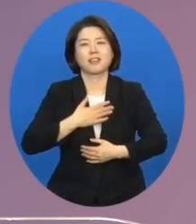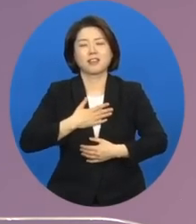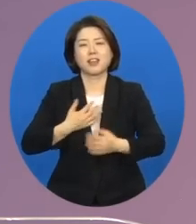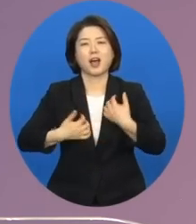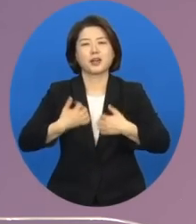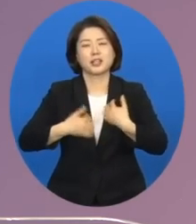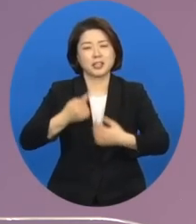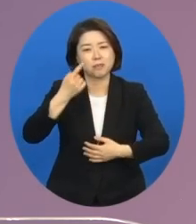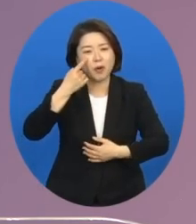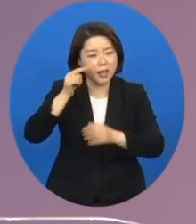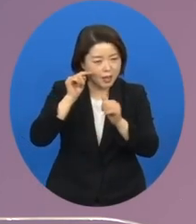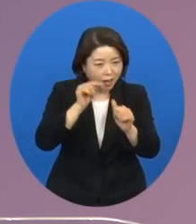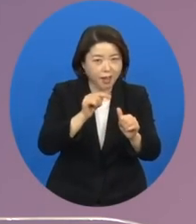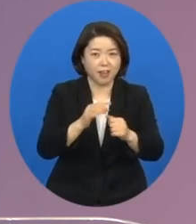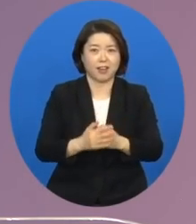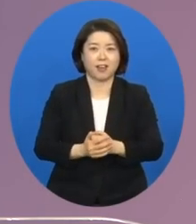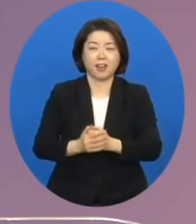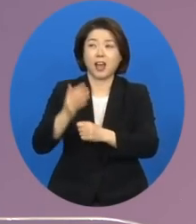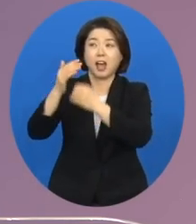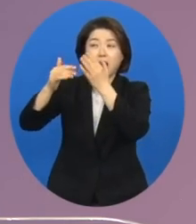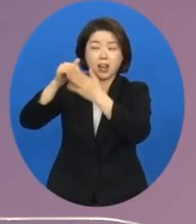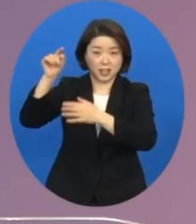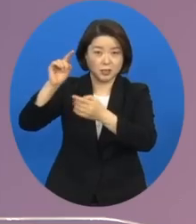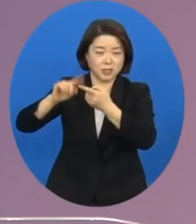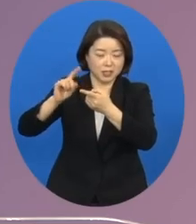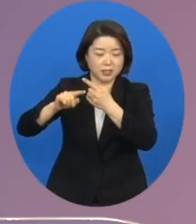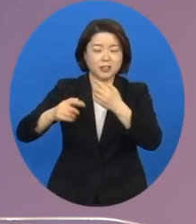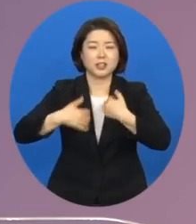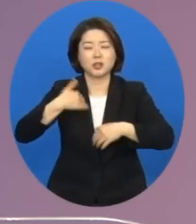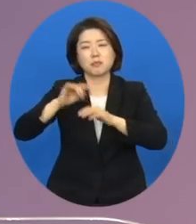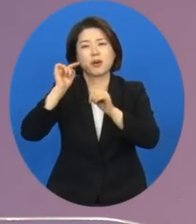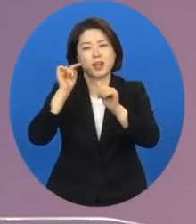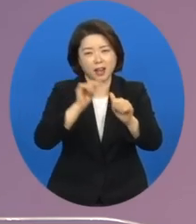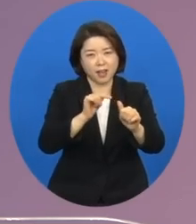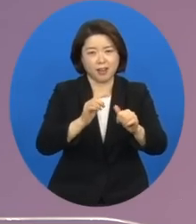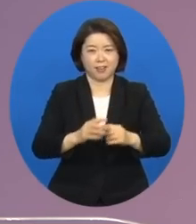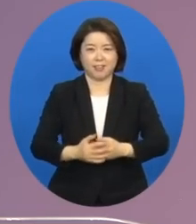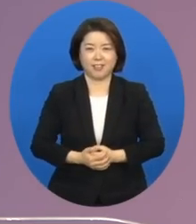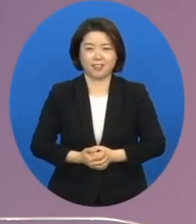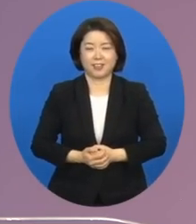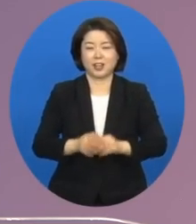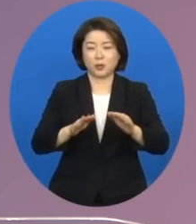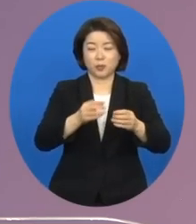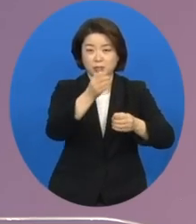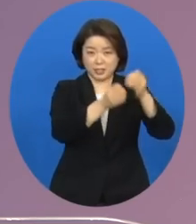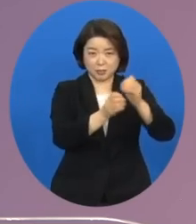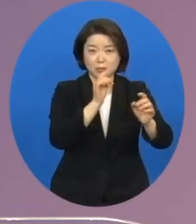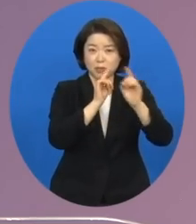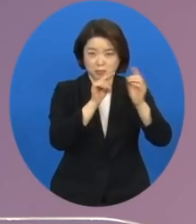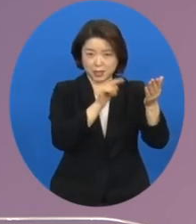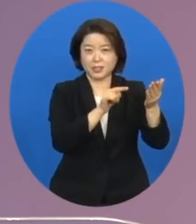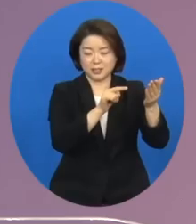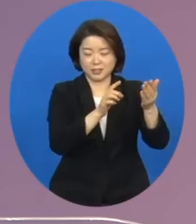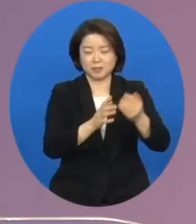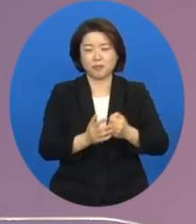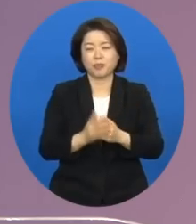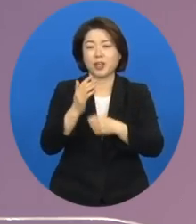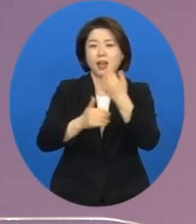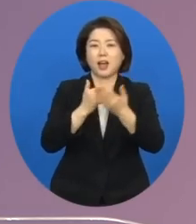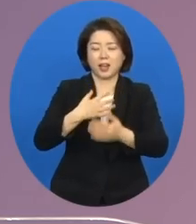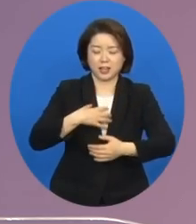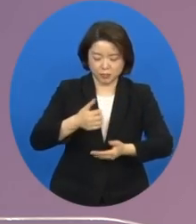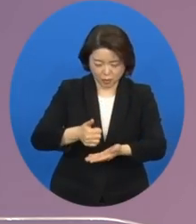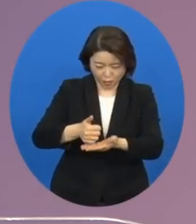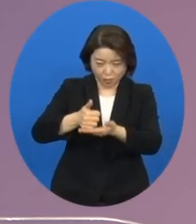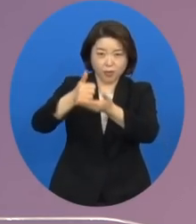기뻐해 나를 기뻐해라고 말씀하시는 거예요 오늘 시편 말씀에서도 하나님을 경외하고